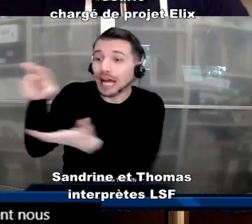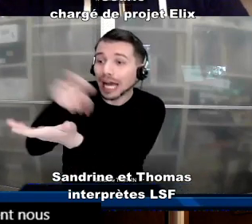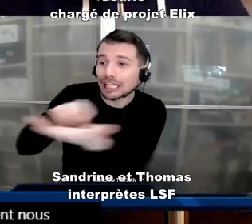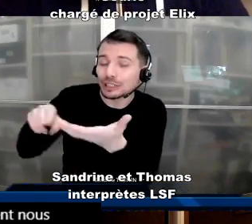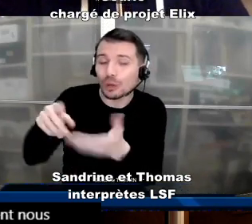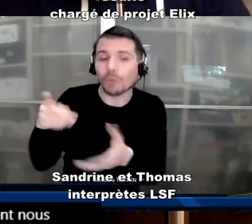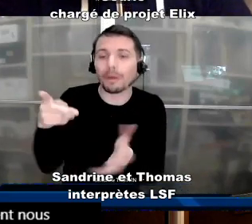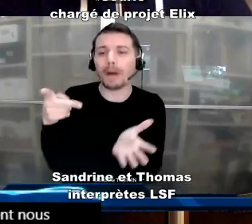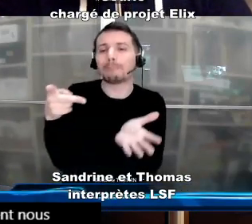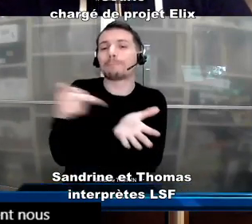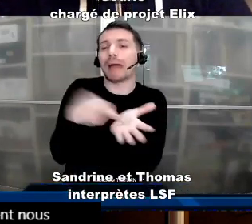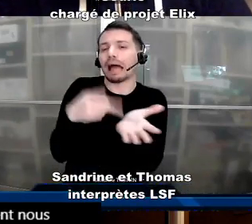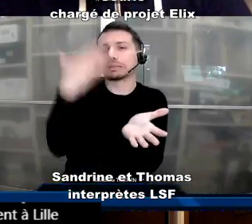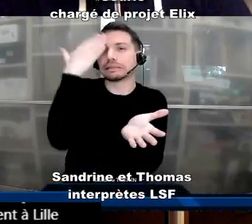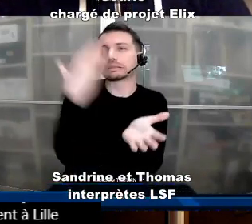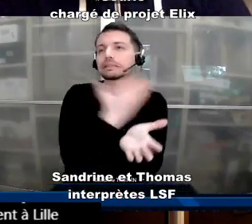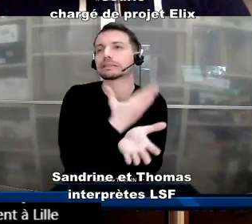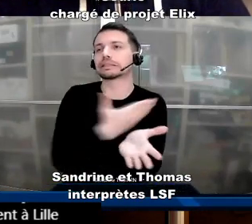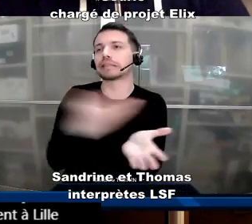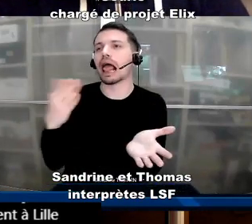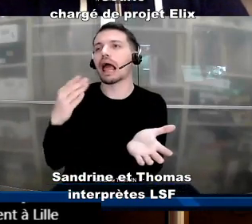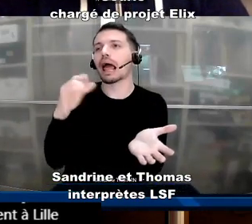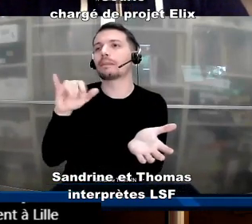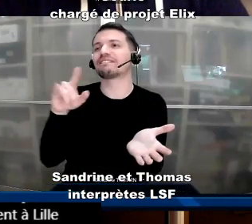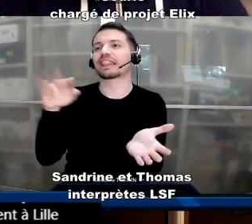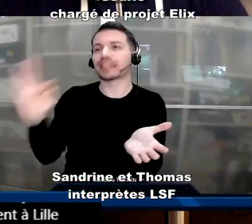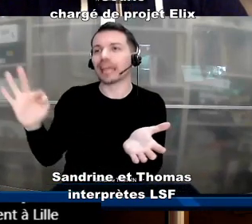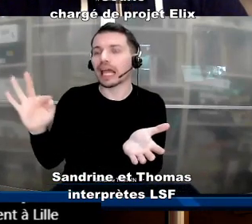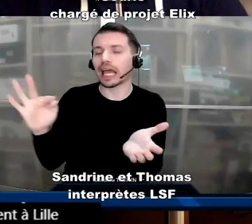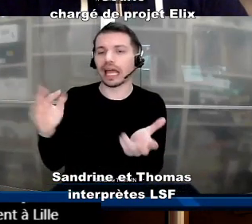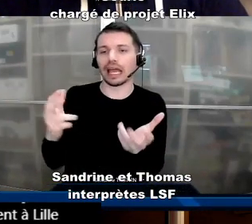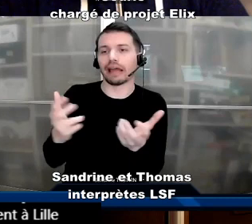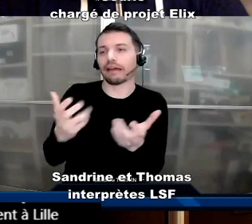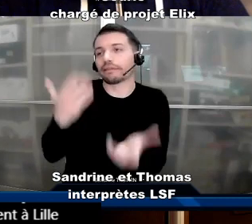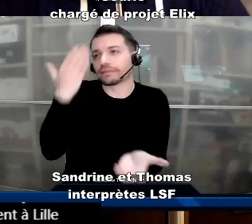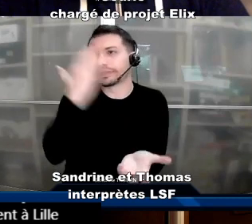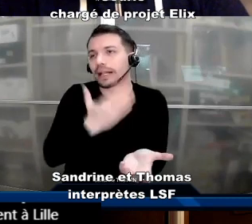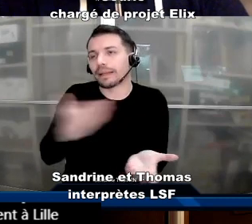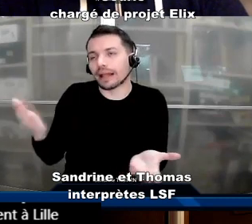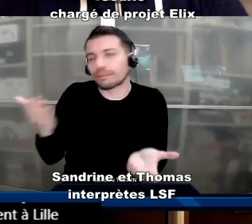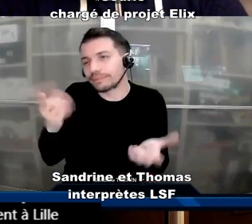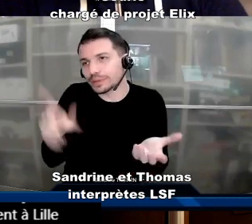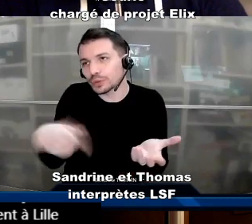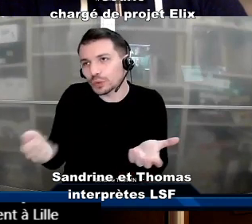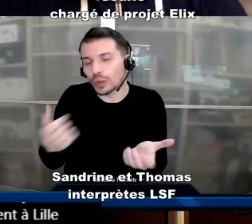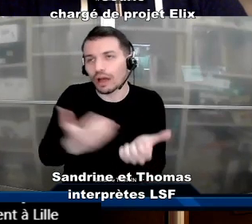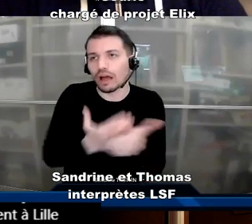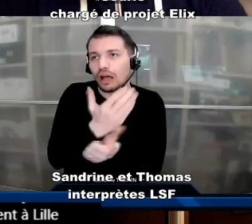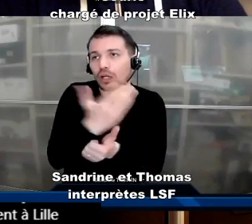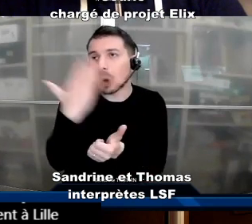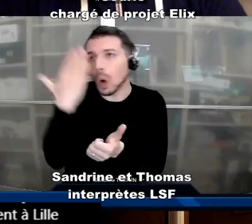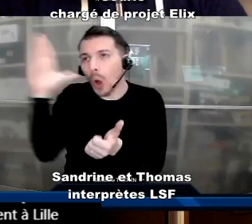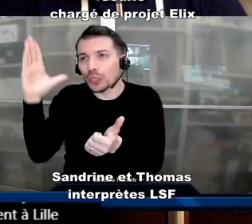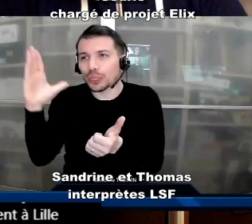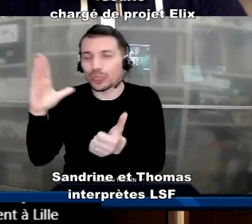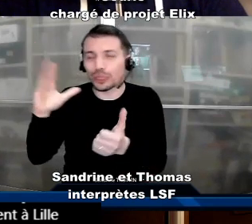connaît l'IVT à peu près. Enfin, je dis tout le monde. La plupart des gens connaissent l'IVT avec Emmanuel Laborie. Il y a d'autres choses,